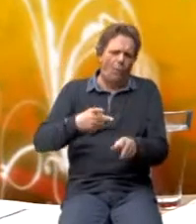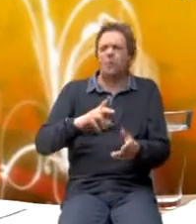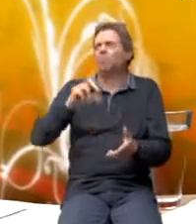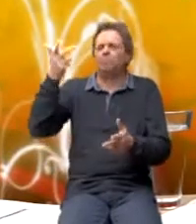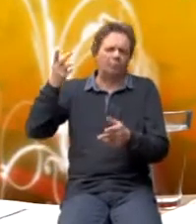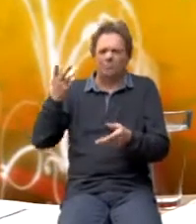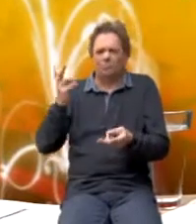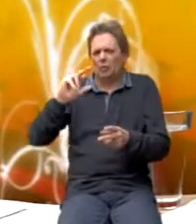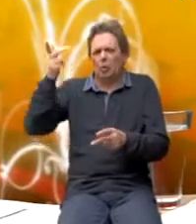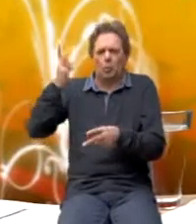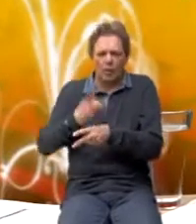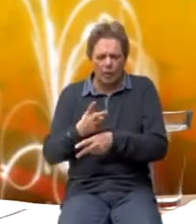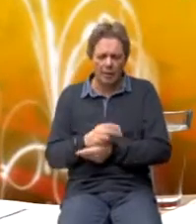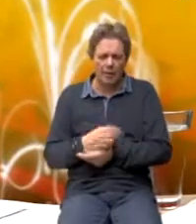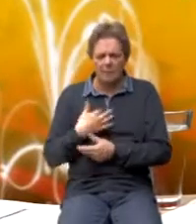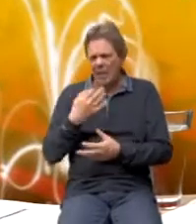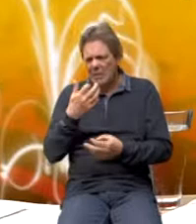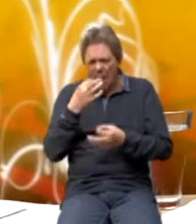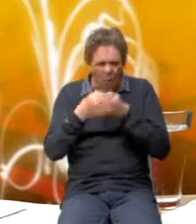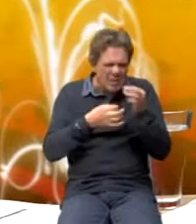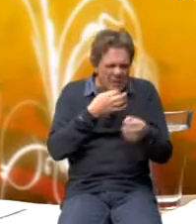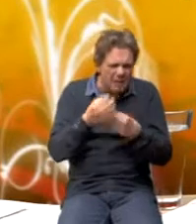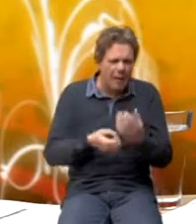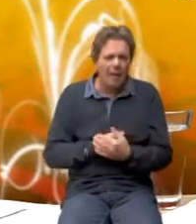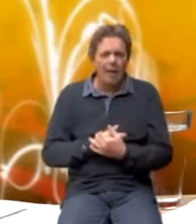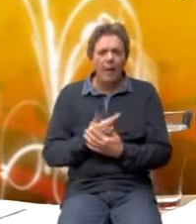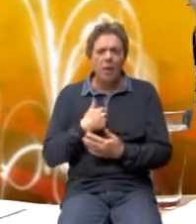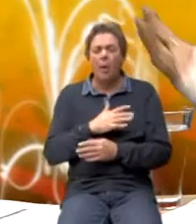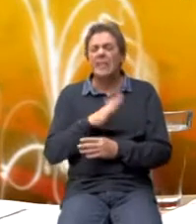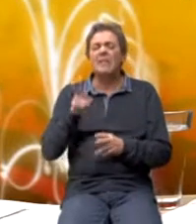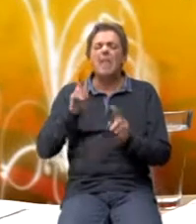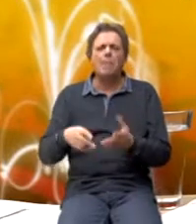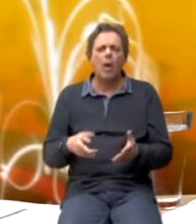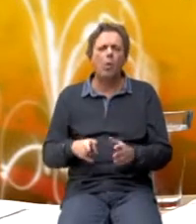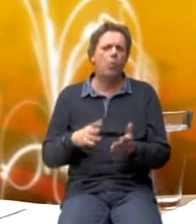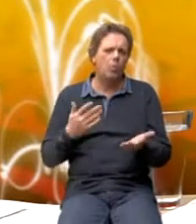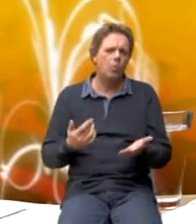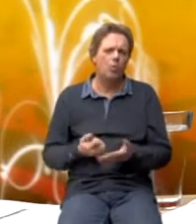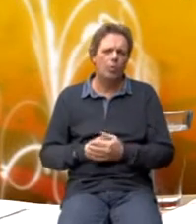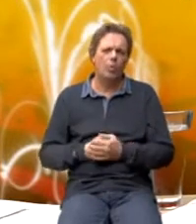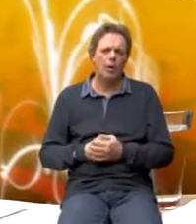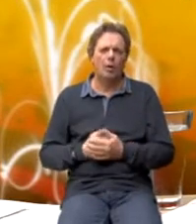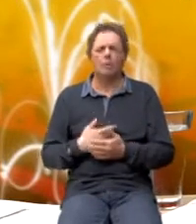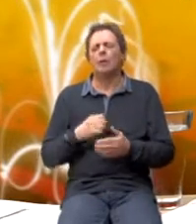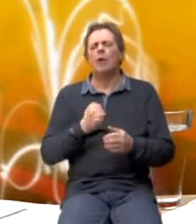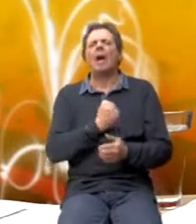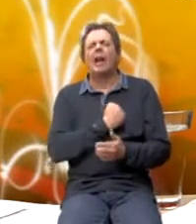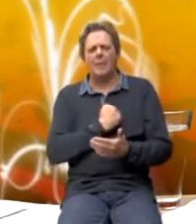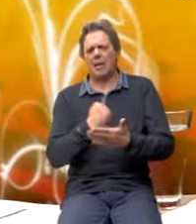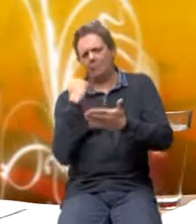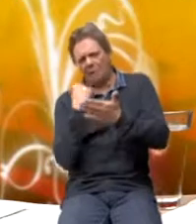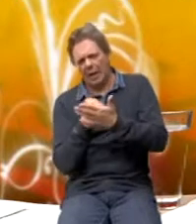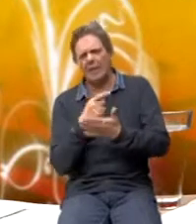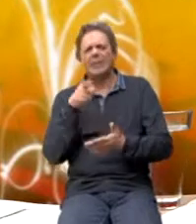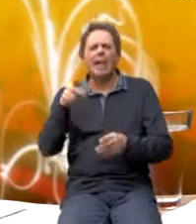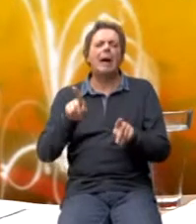ja sam to malo ispitivala, propitivala i oni svi imaju nekakve te garancije da je to i